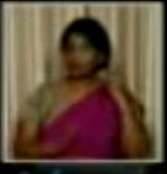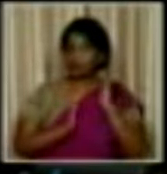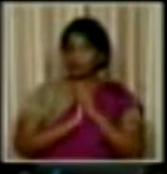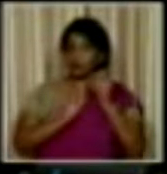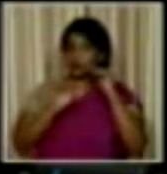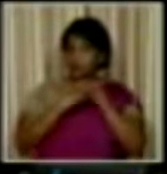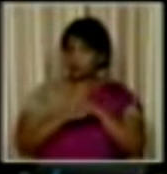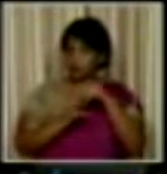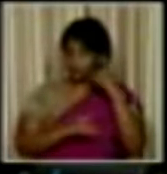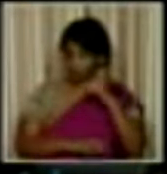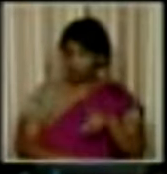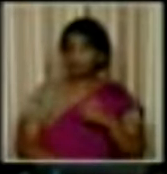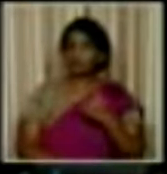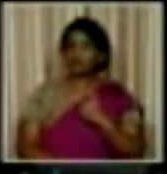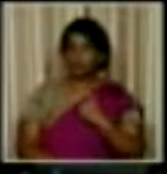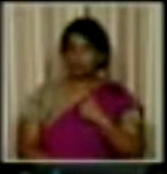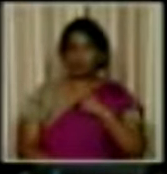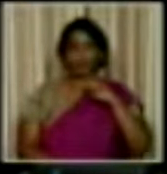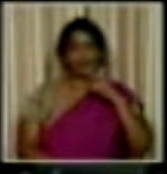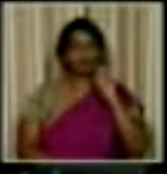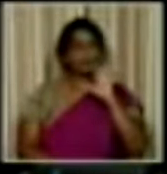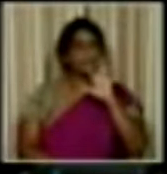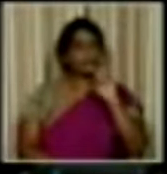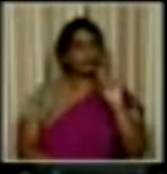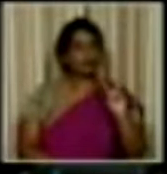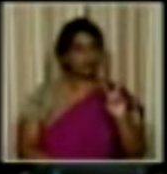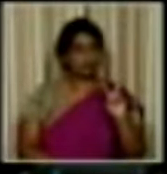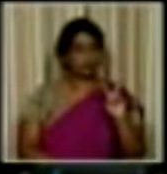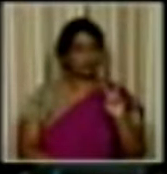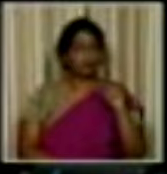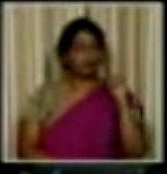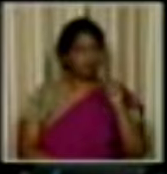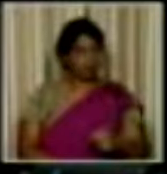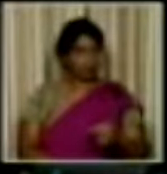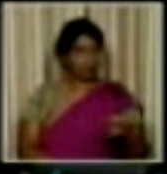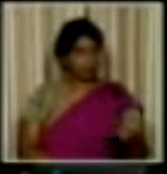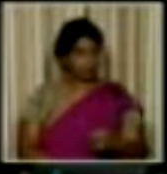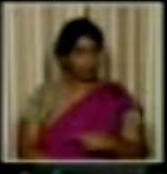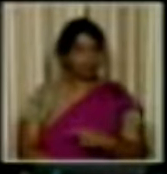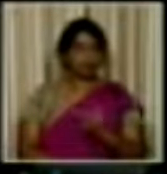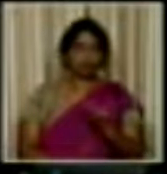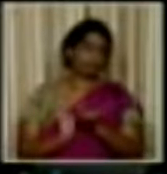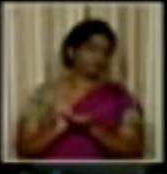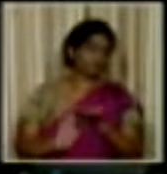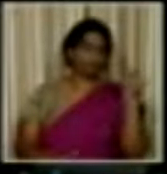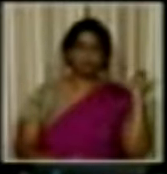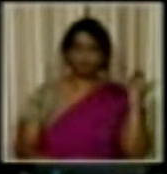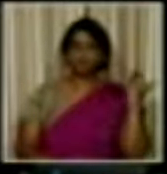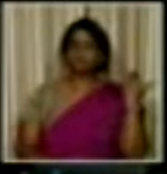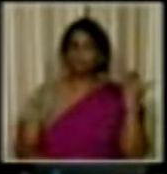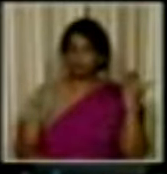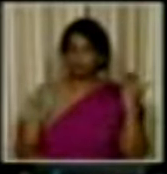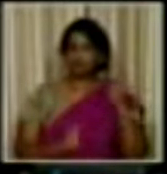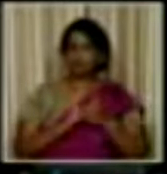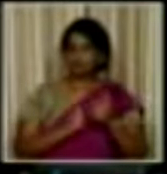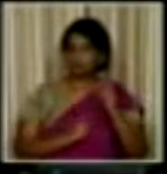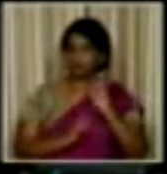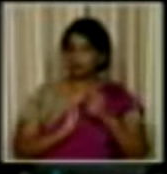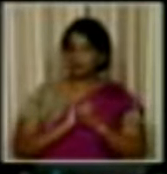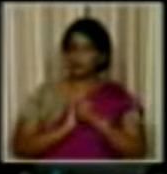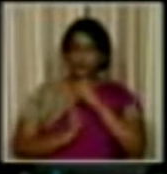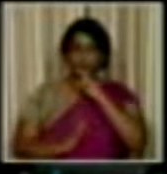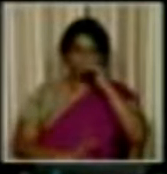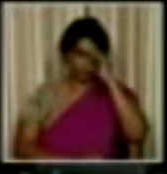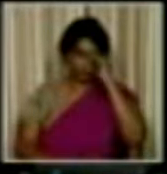තිබීම නිසා අපි මේ 252ම අද දවසේ විඩ්‍රෝ කරගන්න අපිට සිද්ධ වෙනවා ගරු